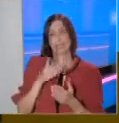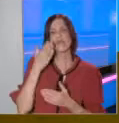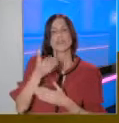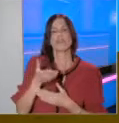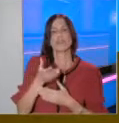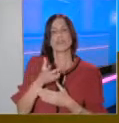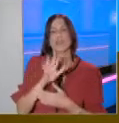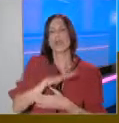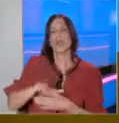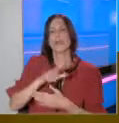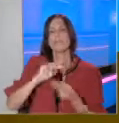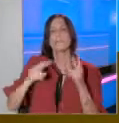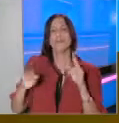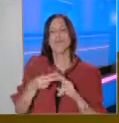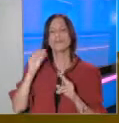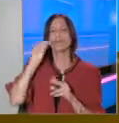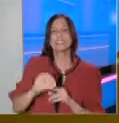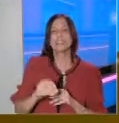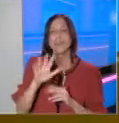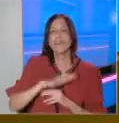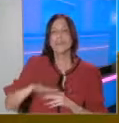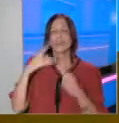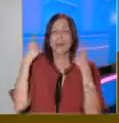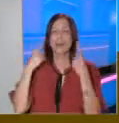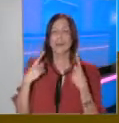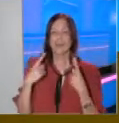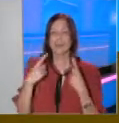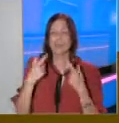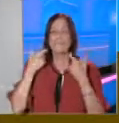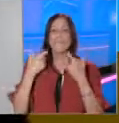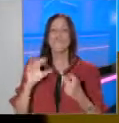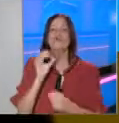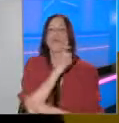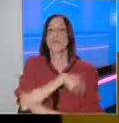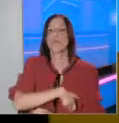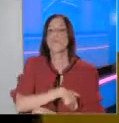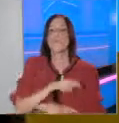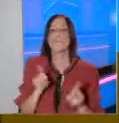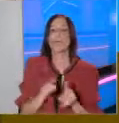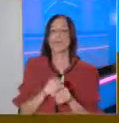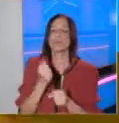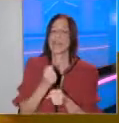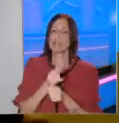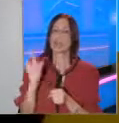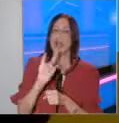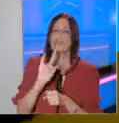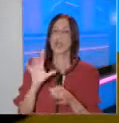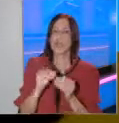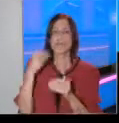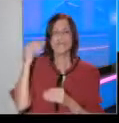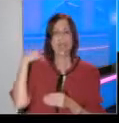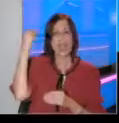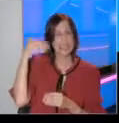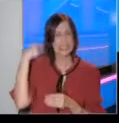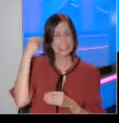בינלאומיים, שישימו בשכונות חרדיות פיקוח של האום, כמו שעשו בחברון, אם הפלסטינאים ישיגו